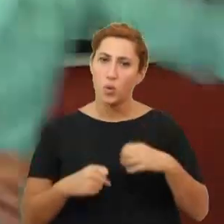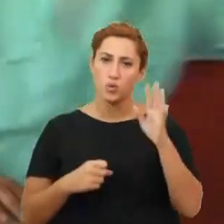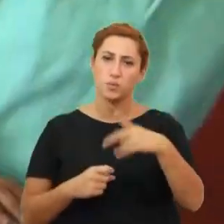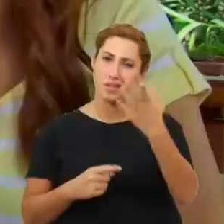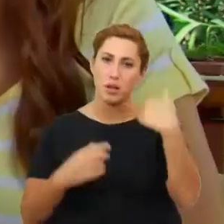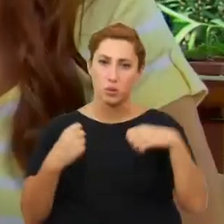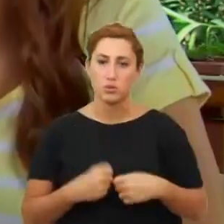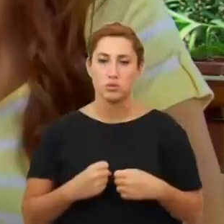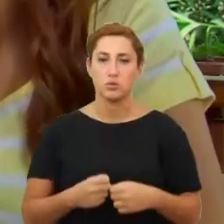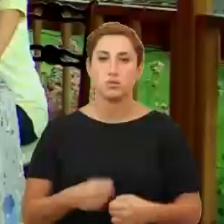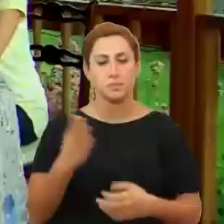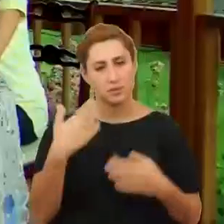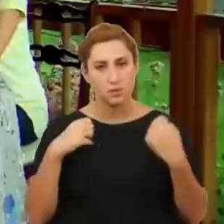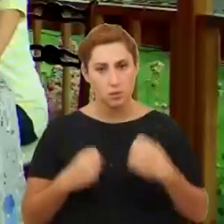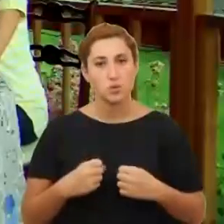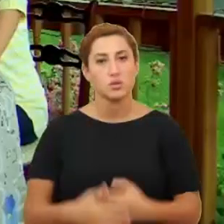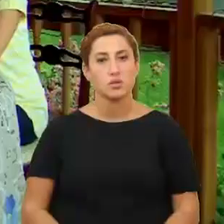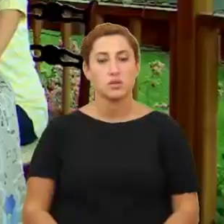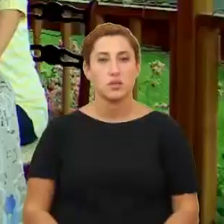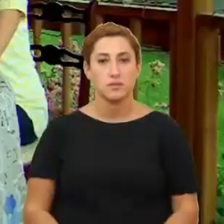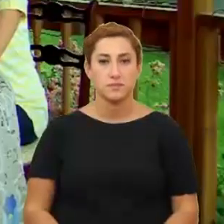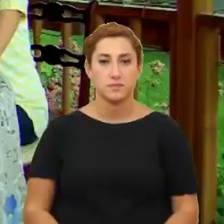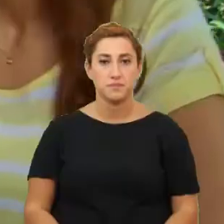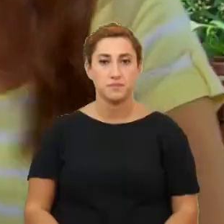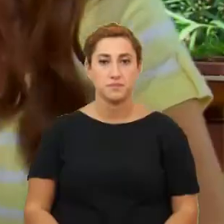bir. Gel şöyle. Gel şöyle bir otursan. Tamam.